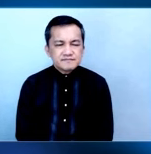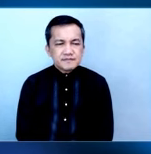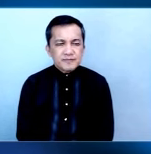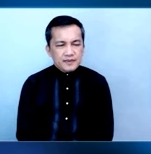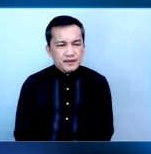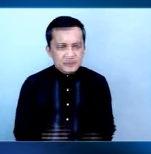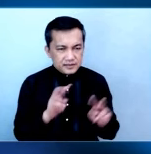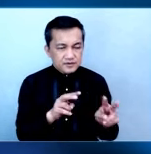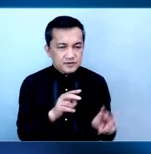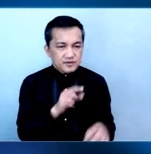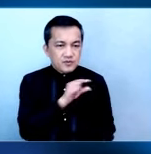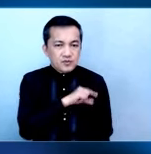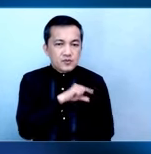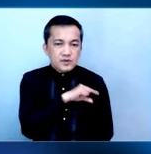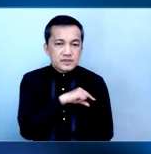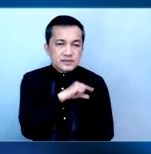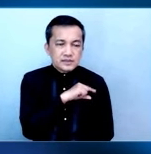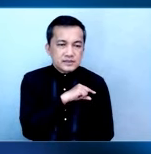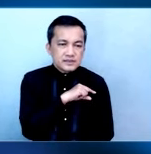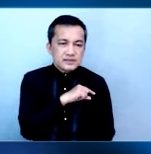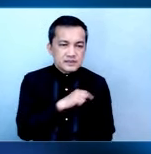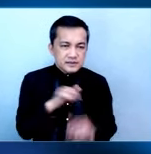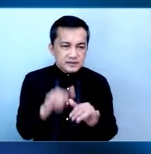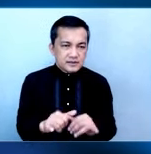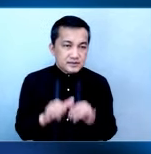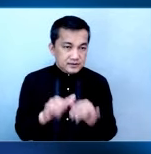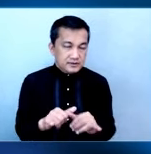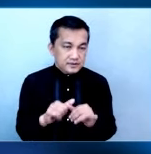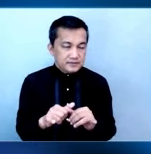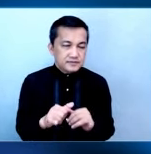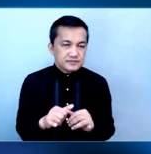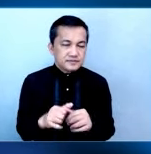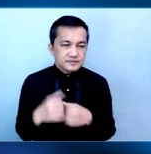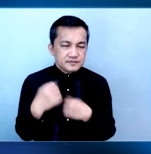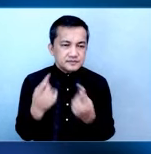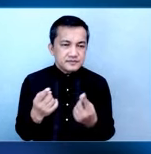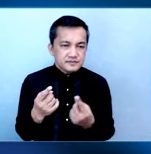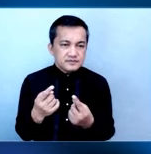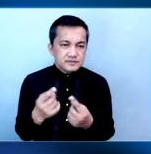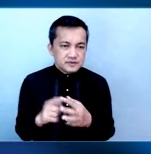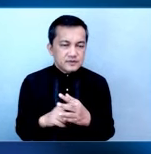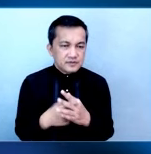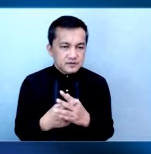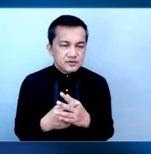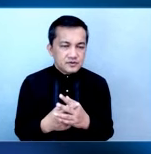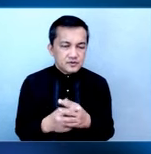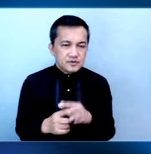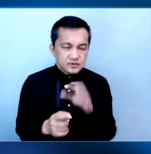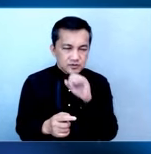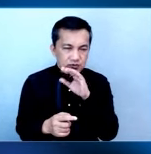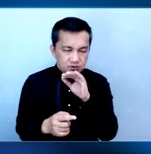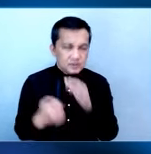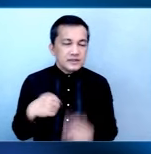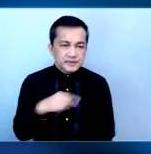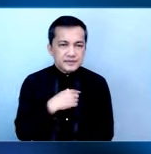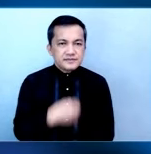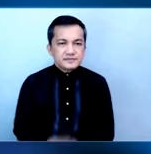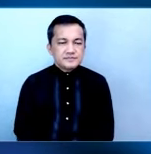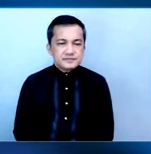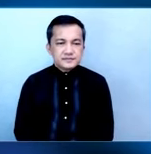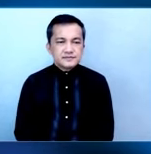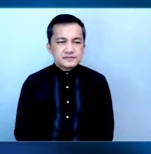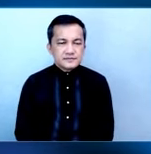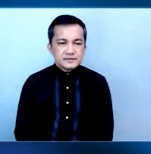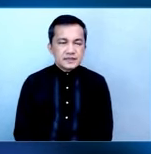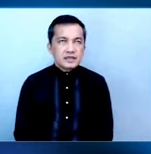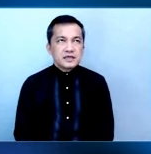yung quality po na maintain po natin. Oo. Since nung nag-start po yung lola po namin. Saka hindi siya matamis.